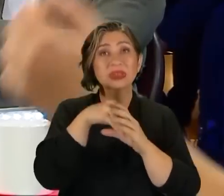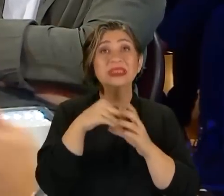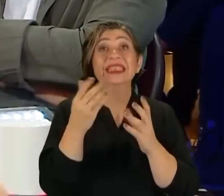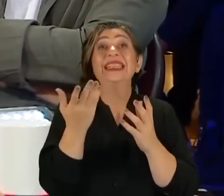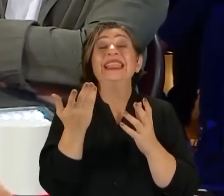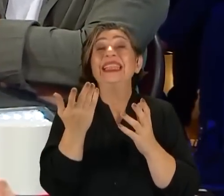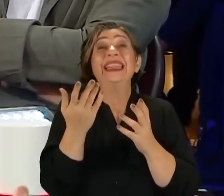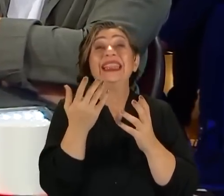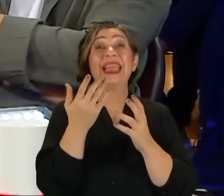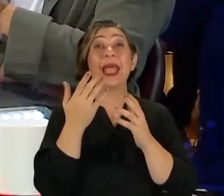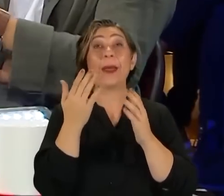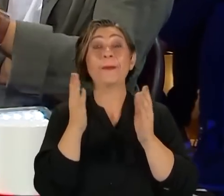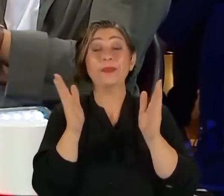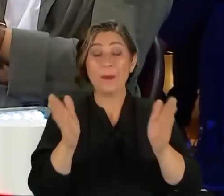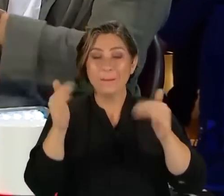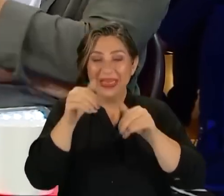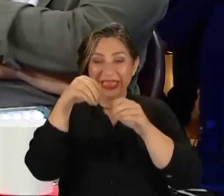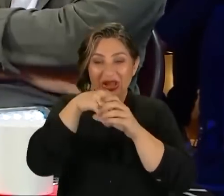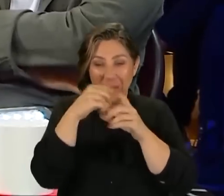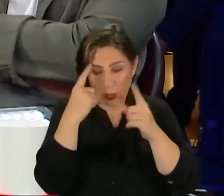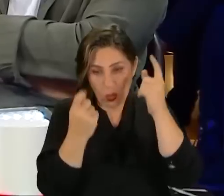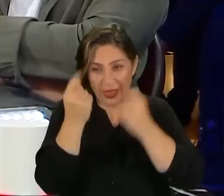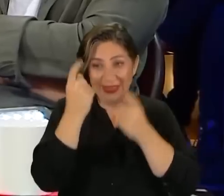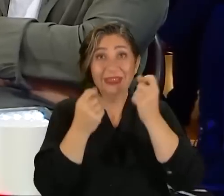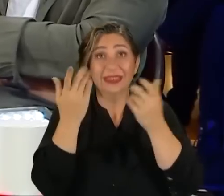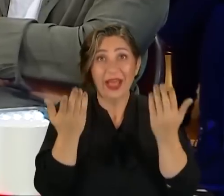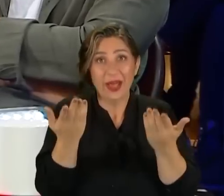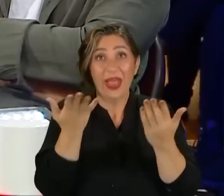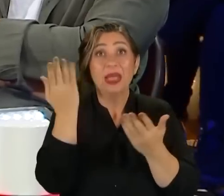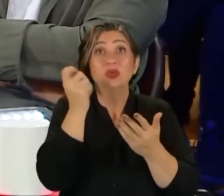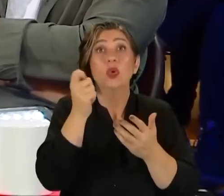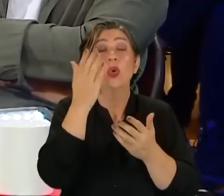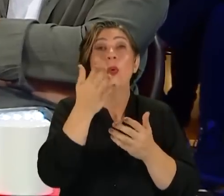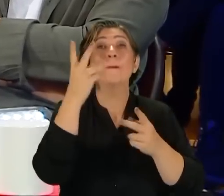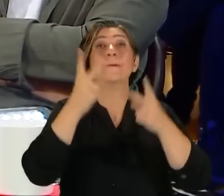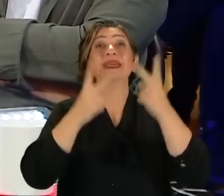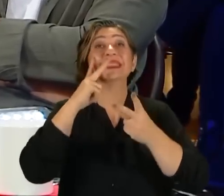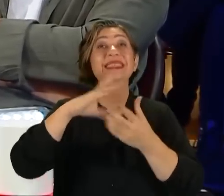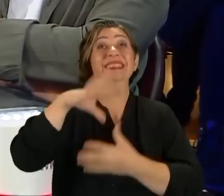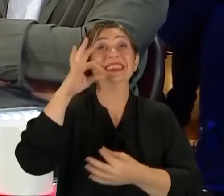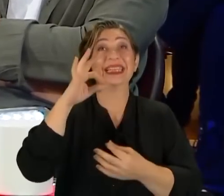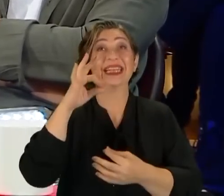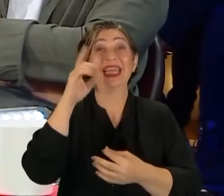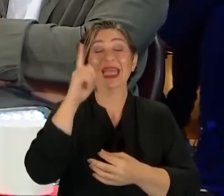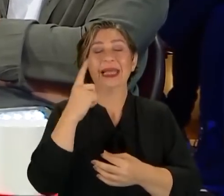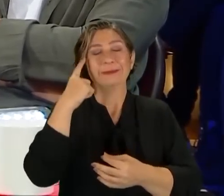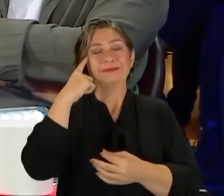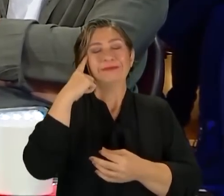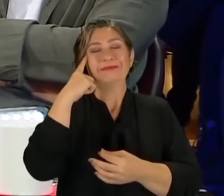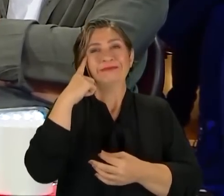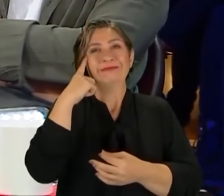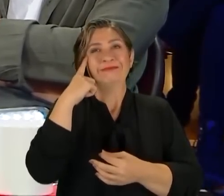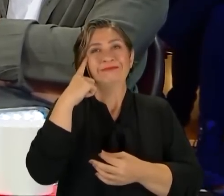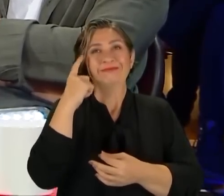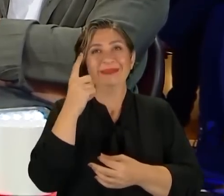Peki nedir yani? Materyal, bir de... içerik üreticisiyiz aslında. Tabii ki, öyle en zor o. Çünkü bazı insanların ilk göz ağrısısınız değil